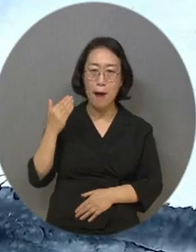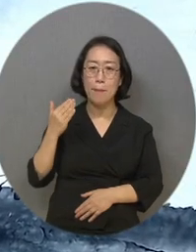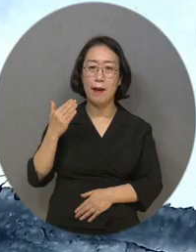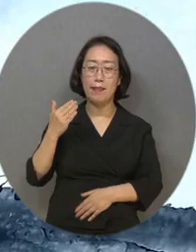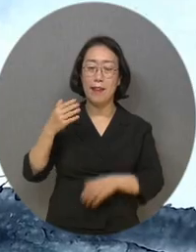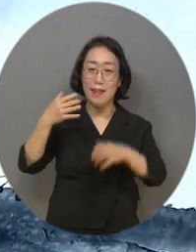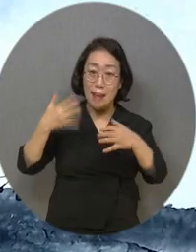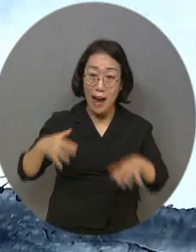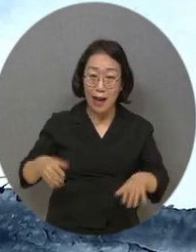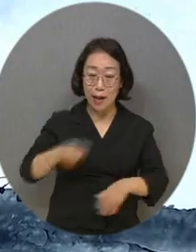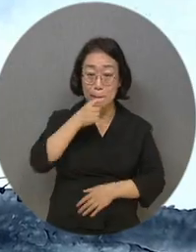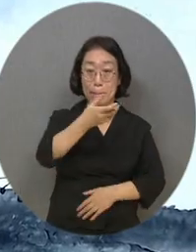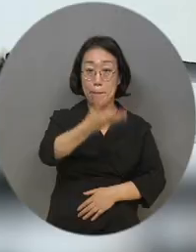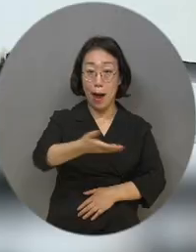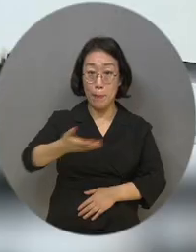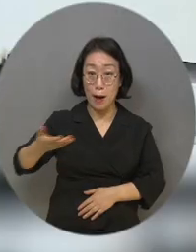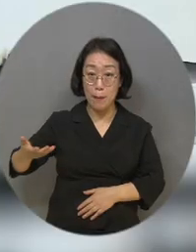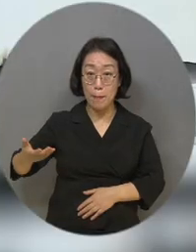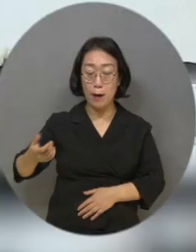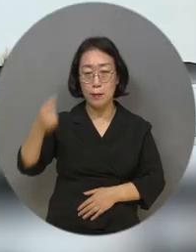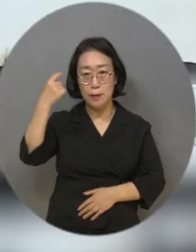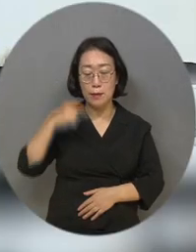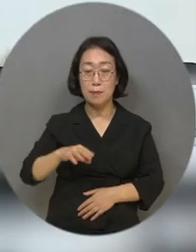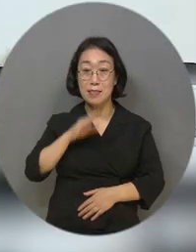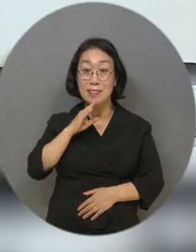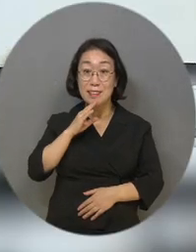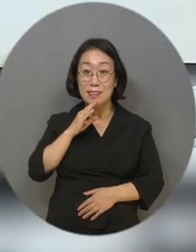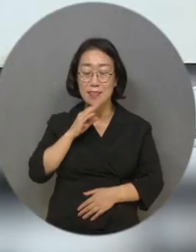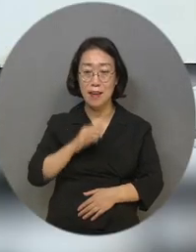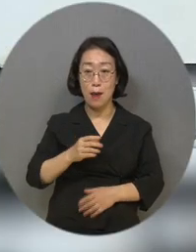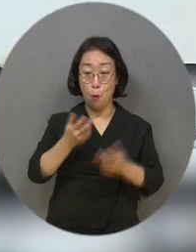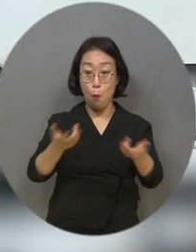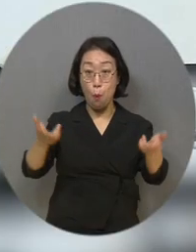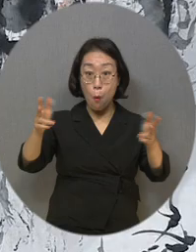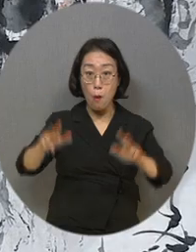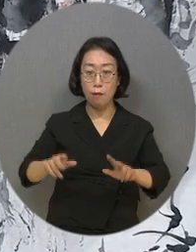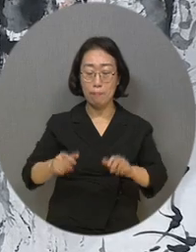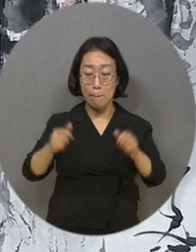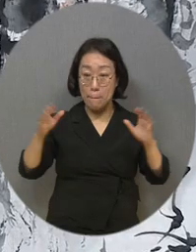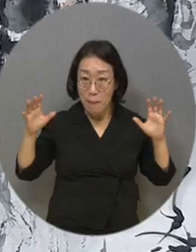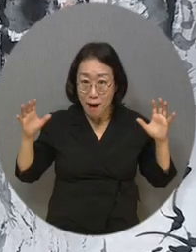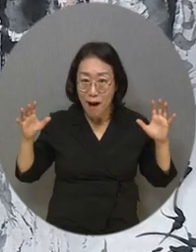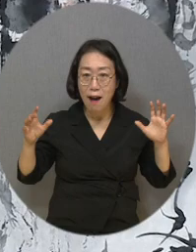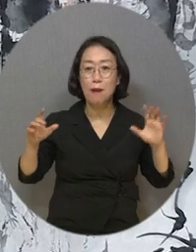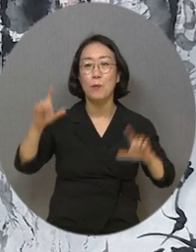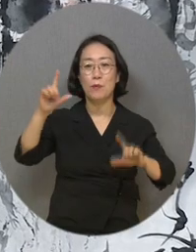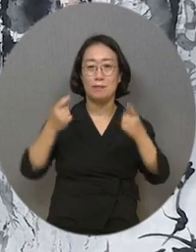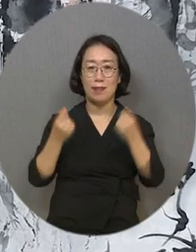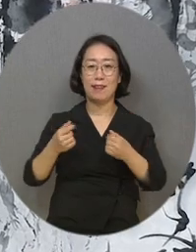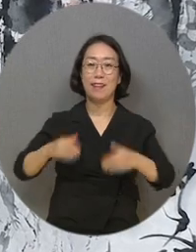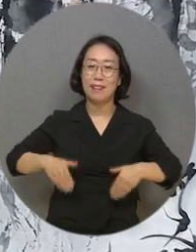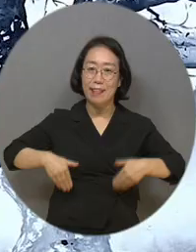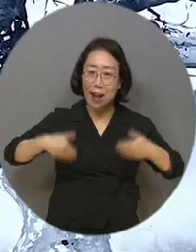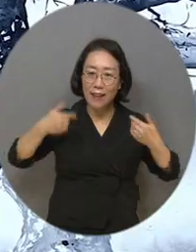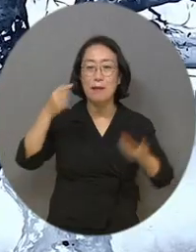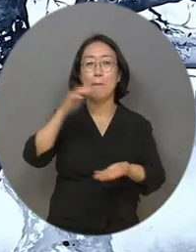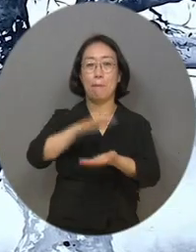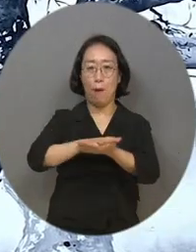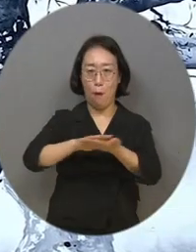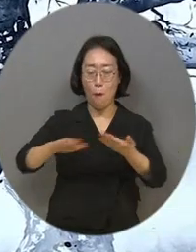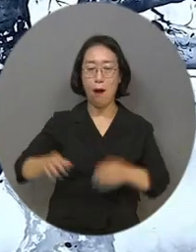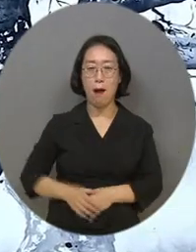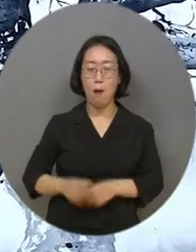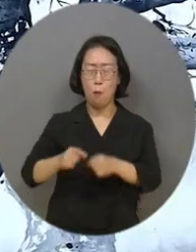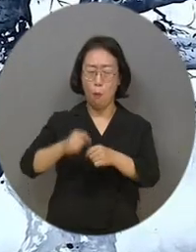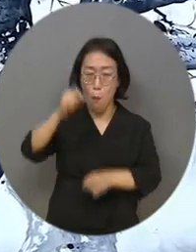활용한 강이 흐르는 풍경은 무릉도원에 온 착각을 안겨줄 만큼 따뜻하고 평화롭게 느껴지며 수백 년